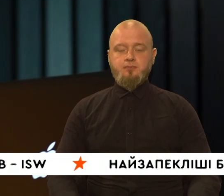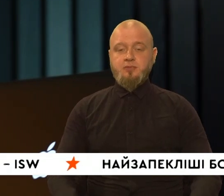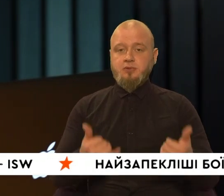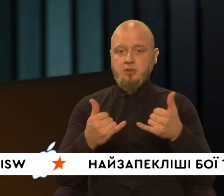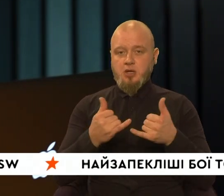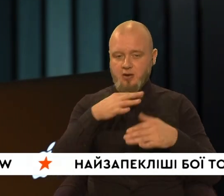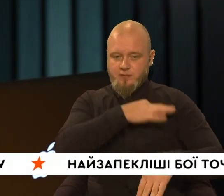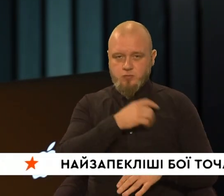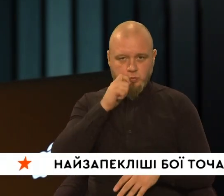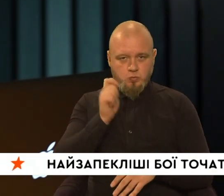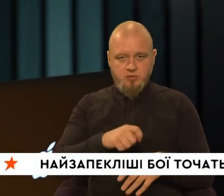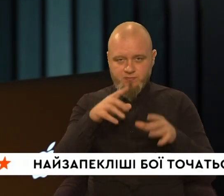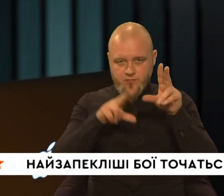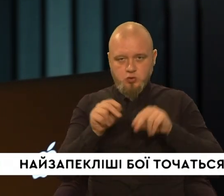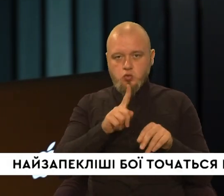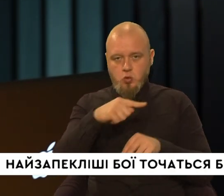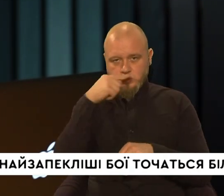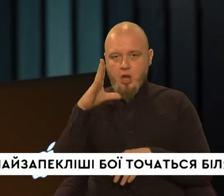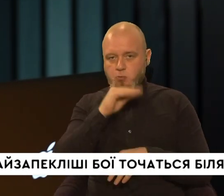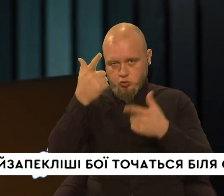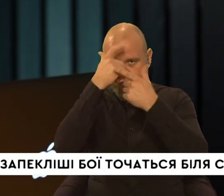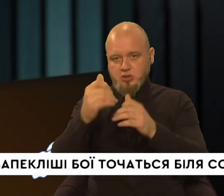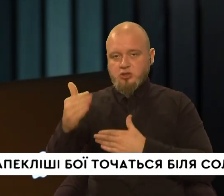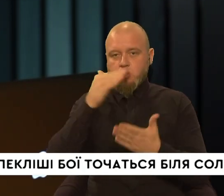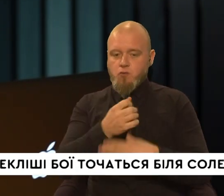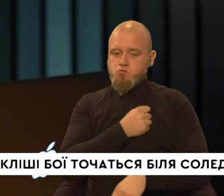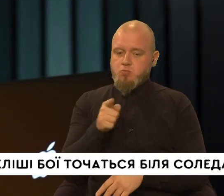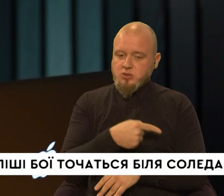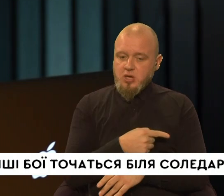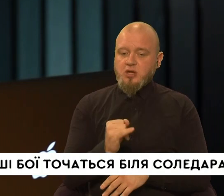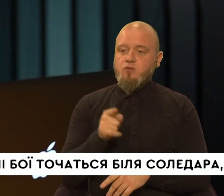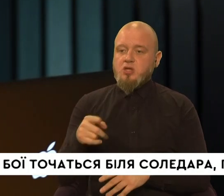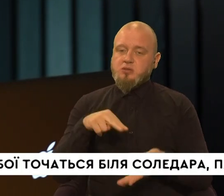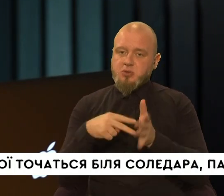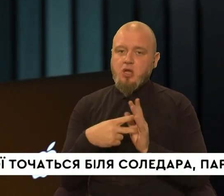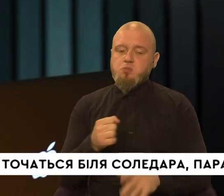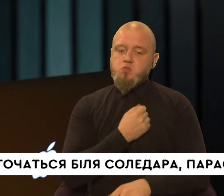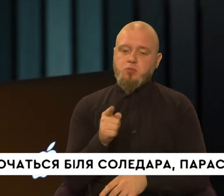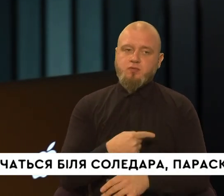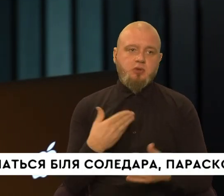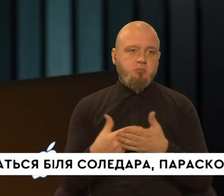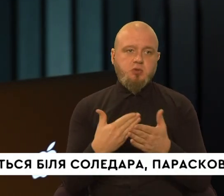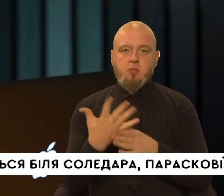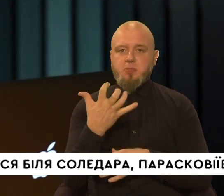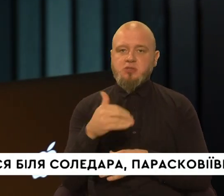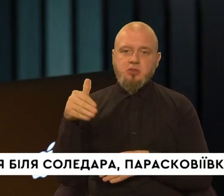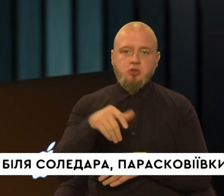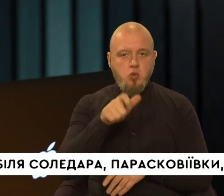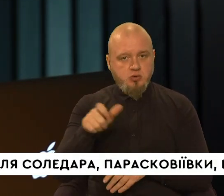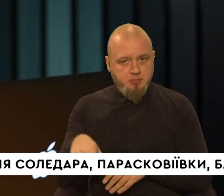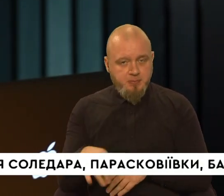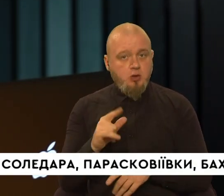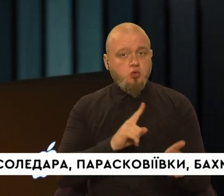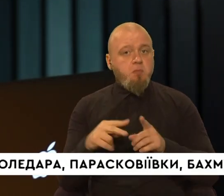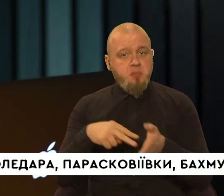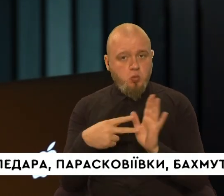Зараз у розвідці України вважають, що Росія може оголосити чергову мобілізацію, і вони збираються мобілізувати близько 500 тисяч осіб. І